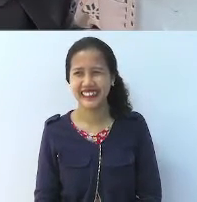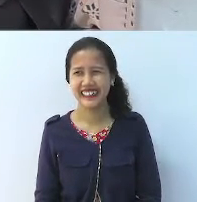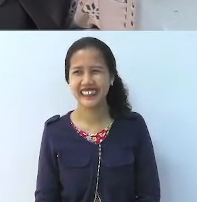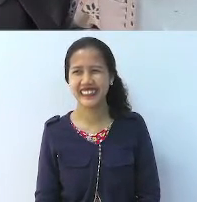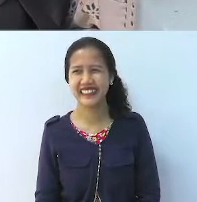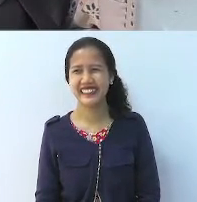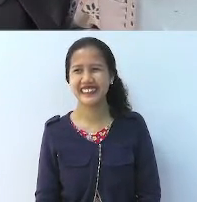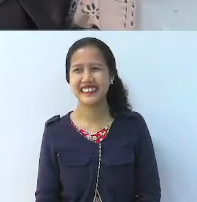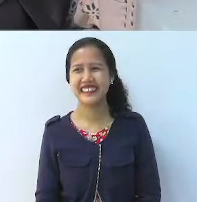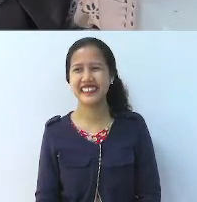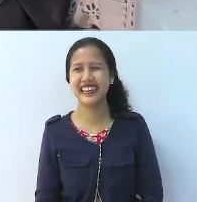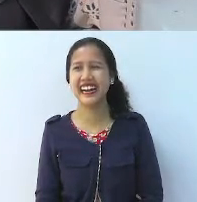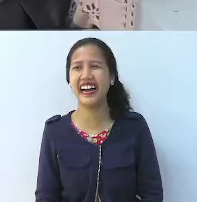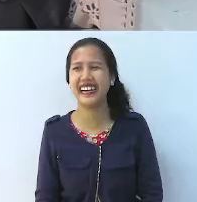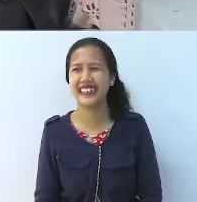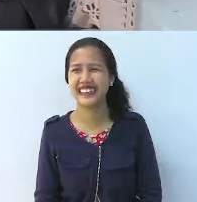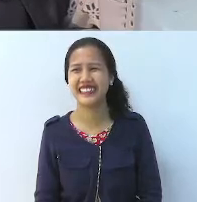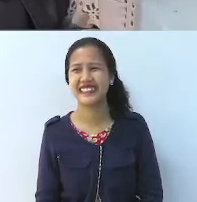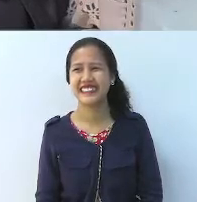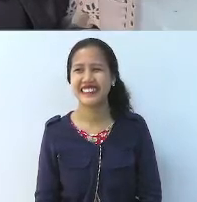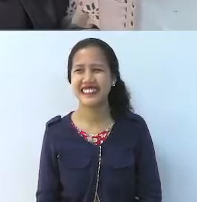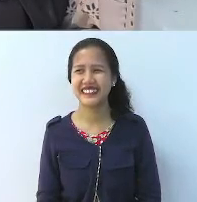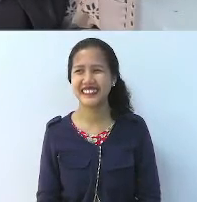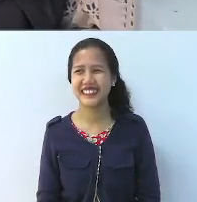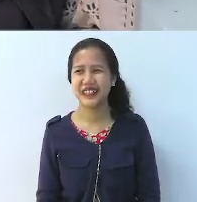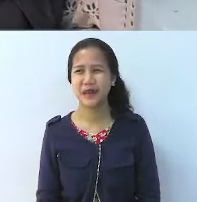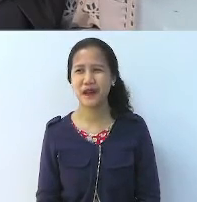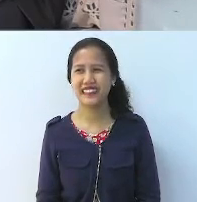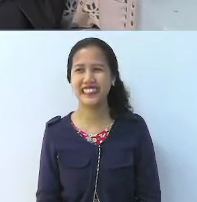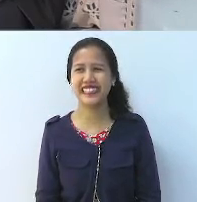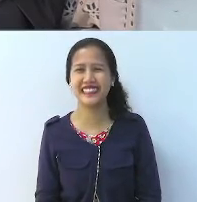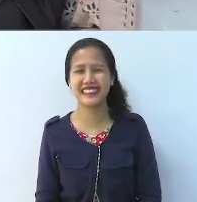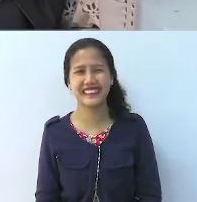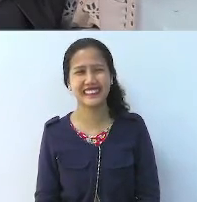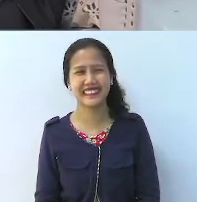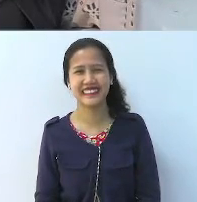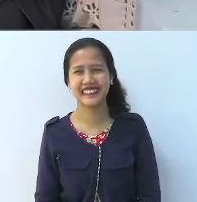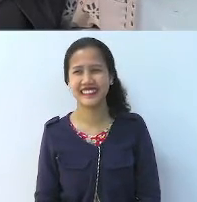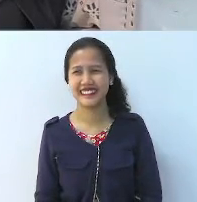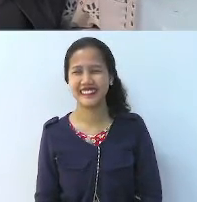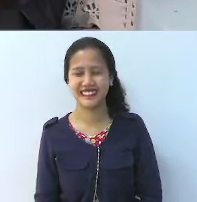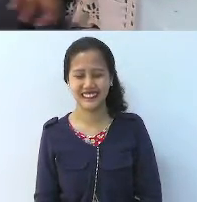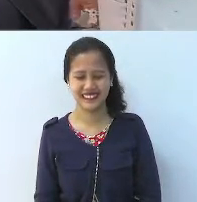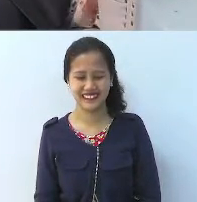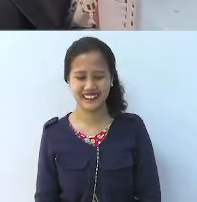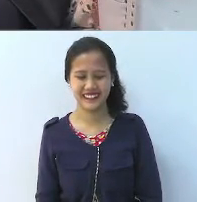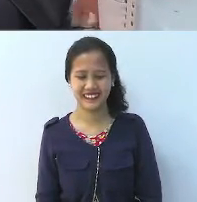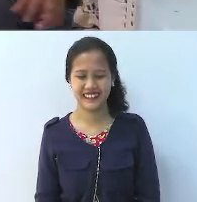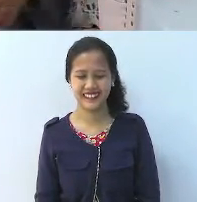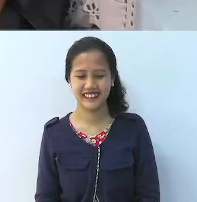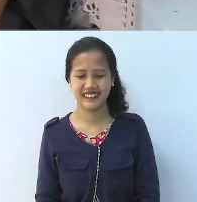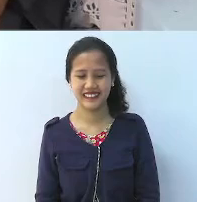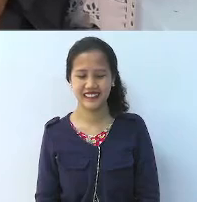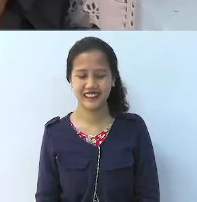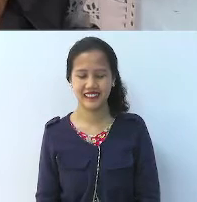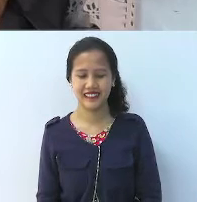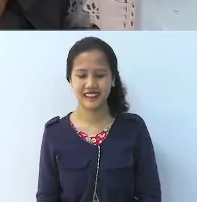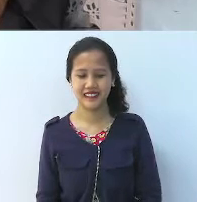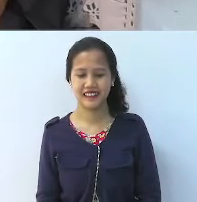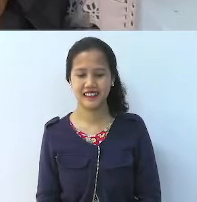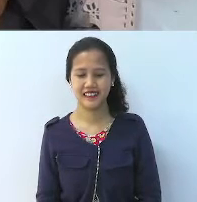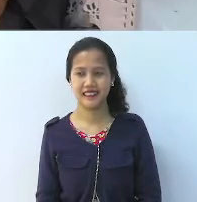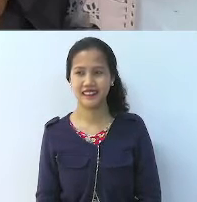Yeah. Minsan kaya kay Ma'am, sino ba yung partner mo sa ano? Sino yung partner mo, Sir Ponching? Eileen, oh, kay Ma'am Eileen, yan